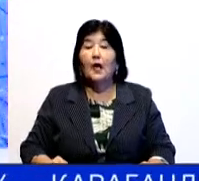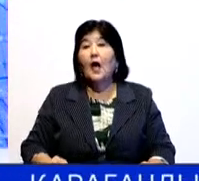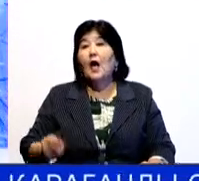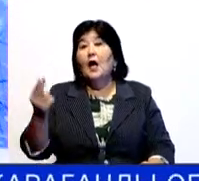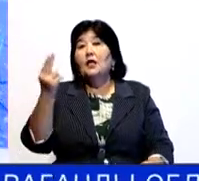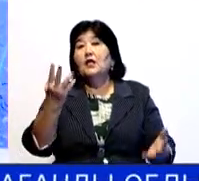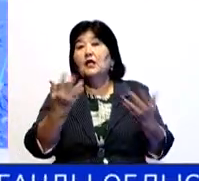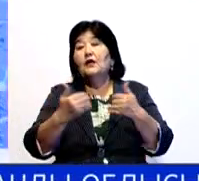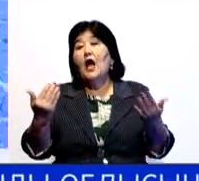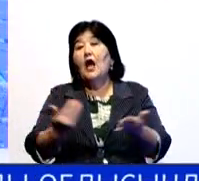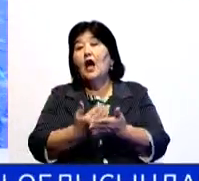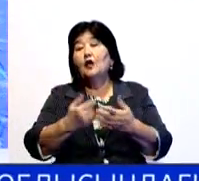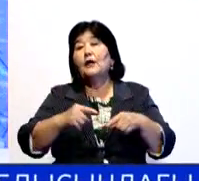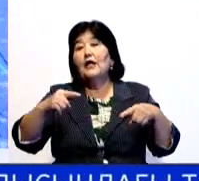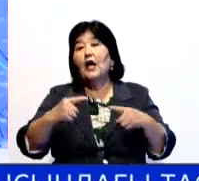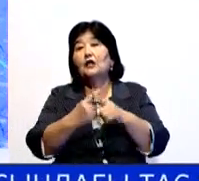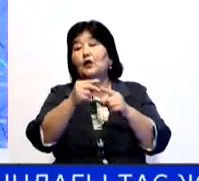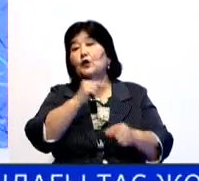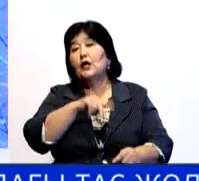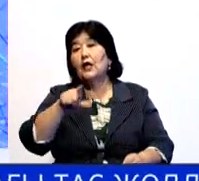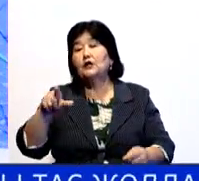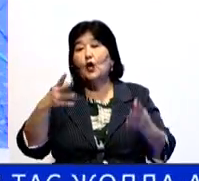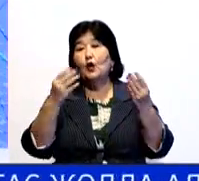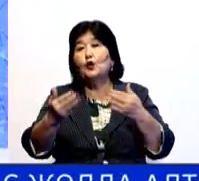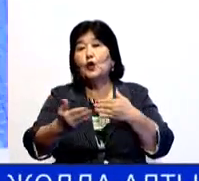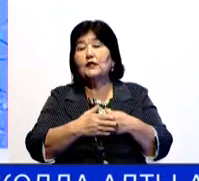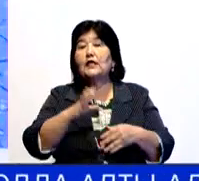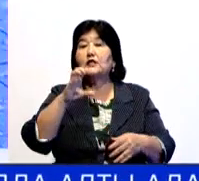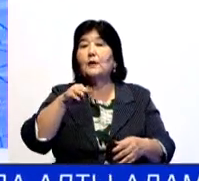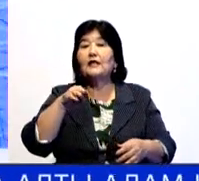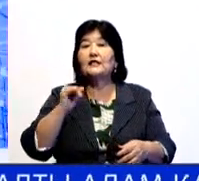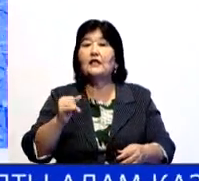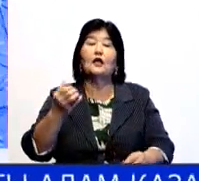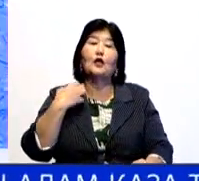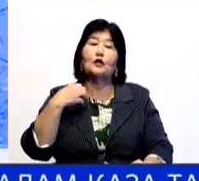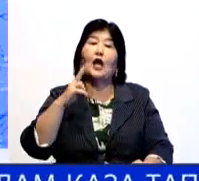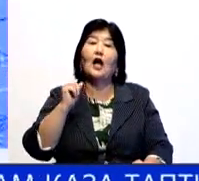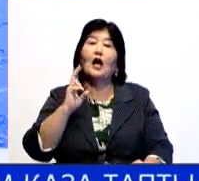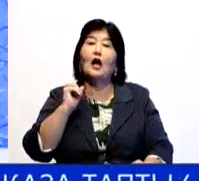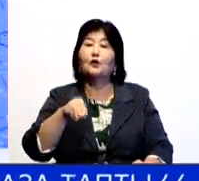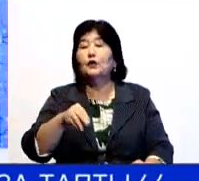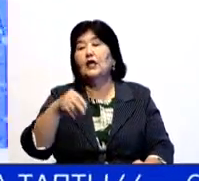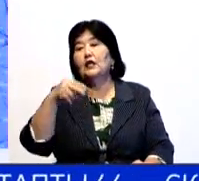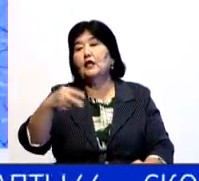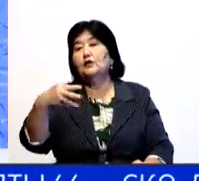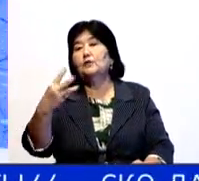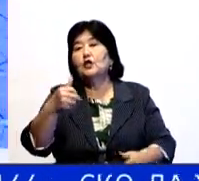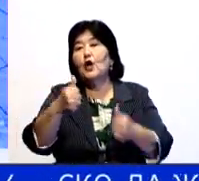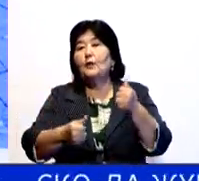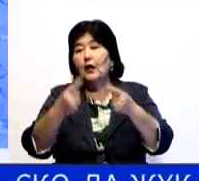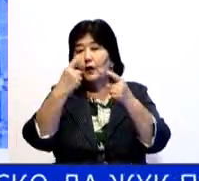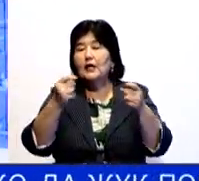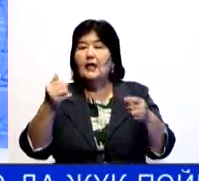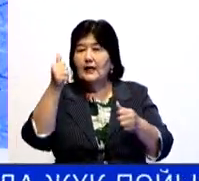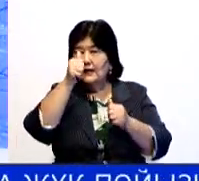Цифрландыру және ақпараттық технологиялар қызметкерлері күні қарсаңда Смарт-Сити Қызылорда Хакатон 2023 байқауы жарияланды. Жыл сайын